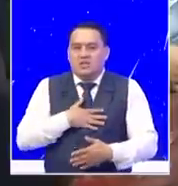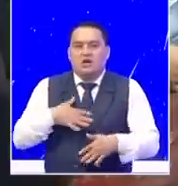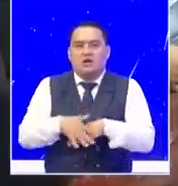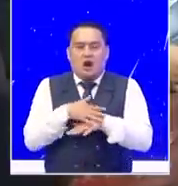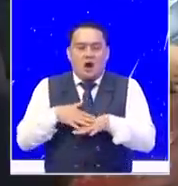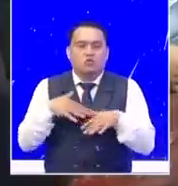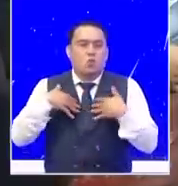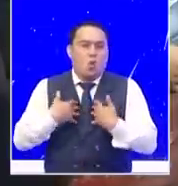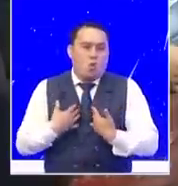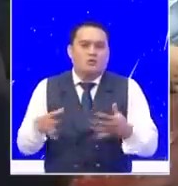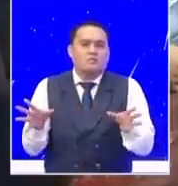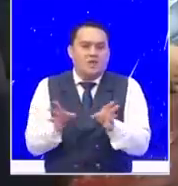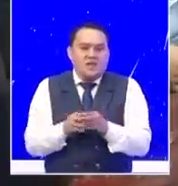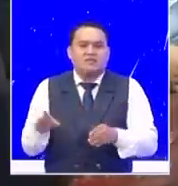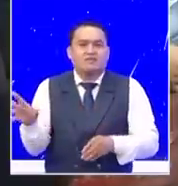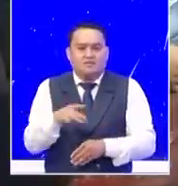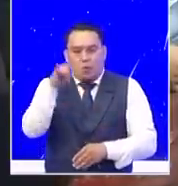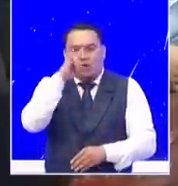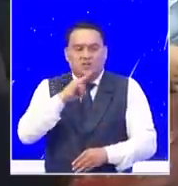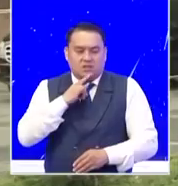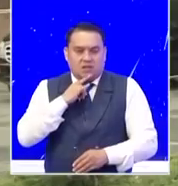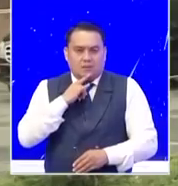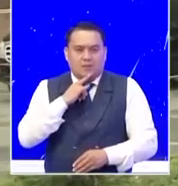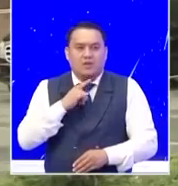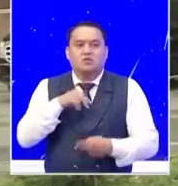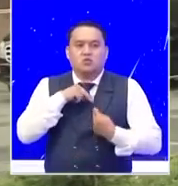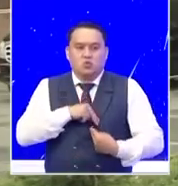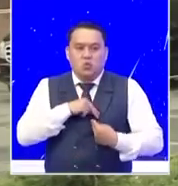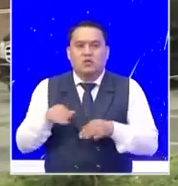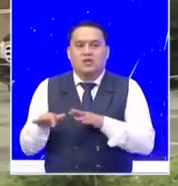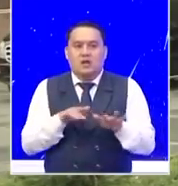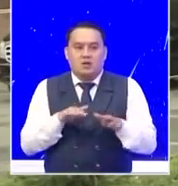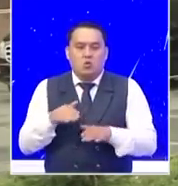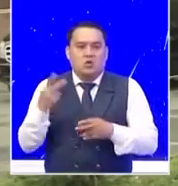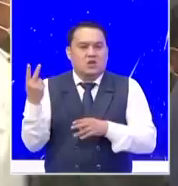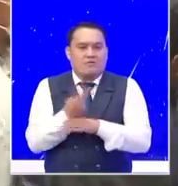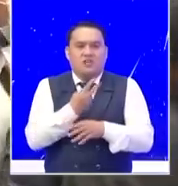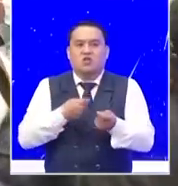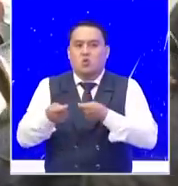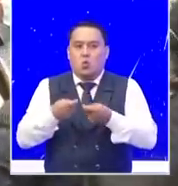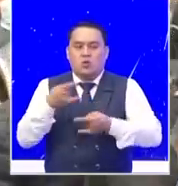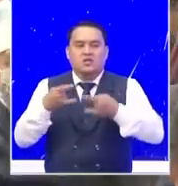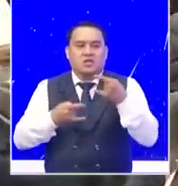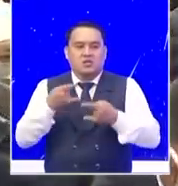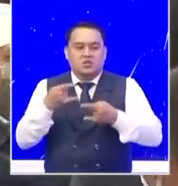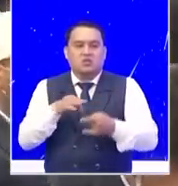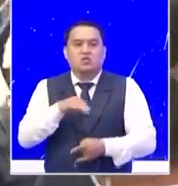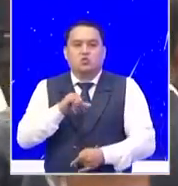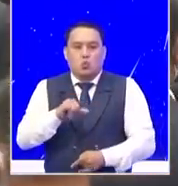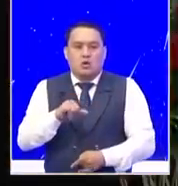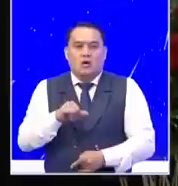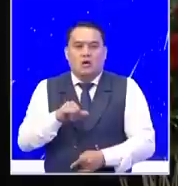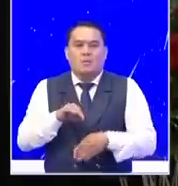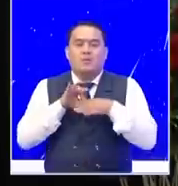и невзгоды жителей всех уголков необъятного Казахстана. За свою трудовую деятельность он дважды возглавлял телерадиокомплекс ЖТСУ.